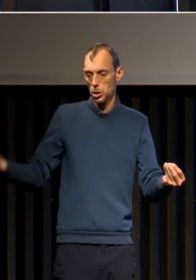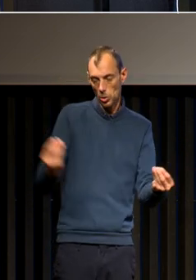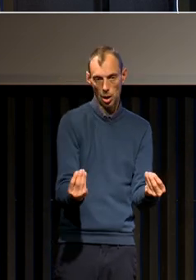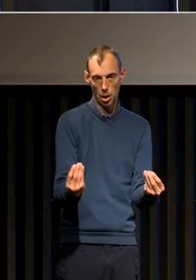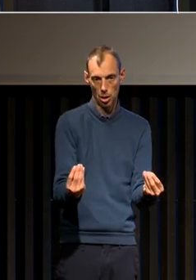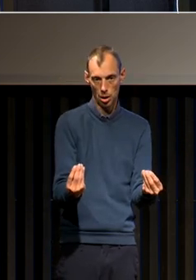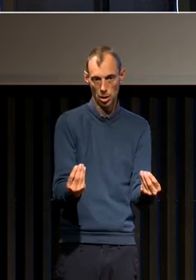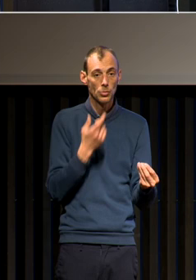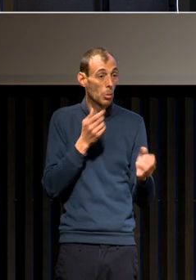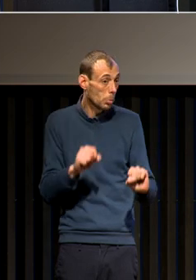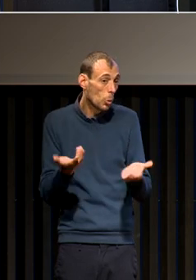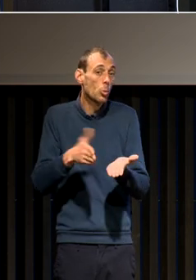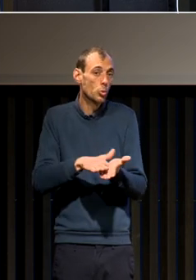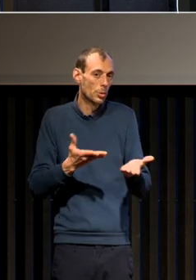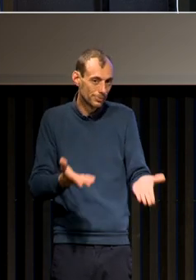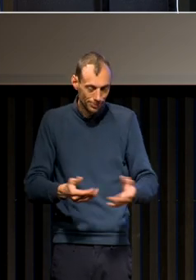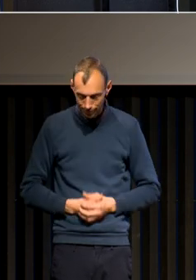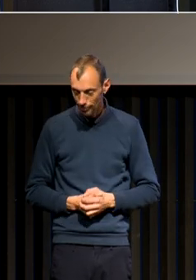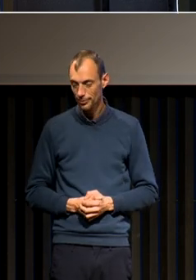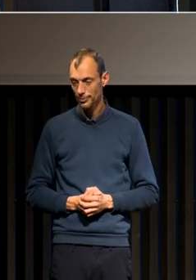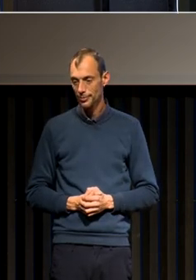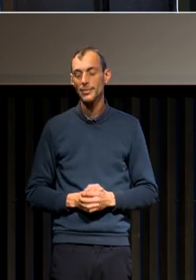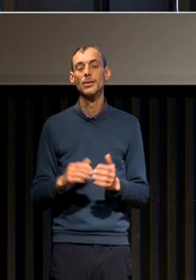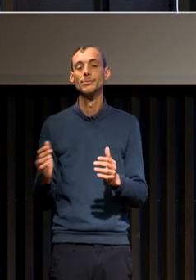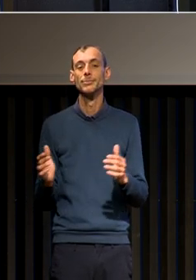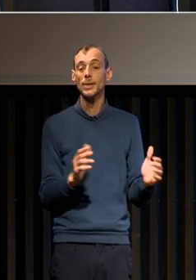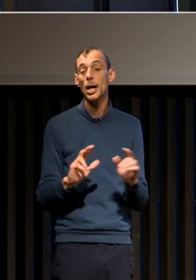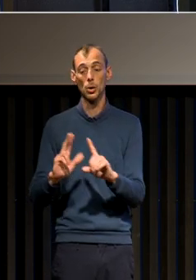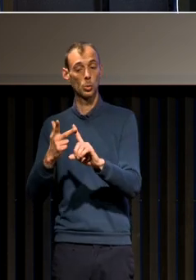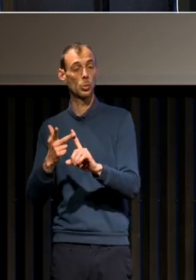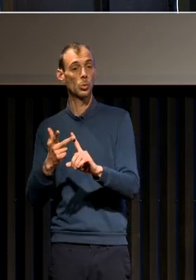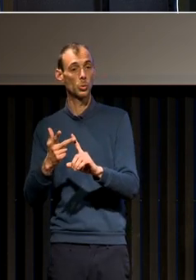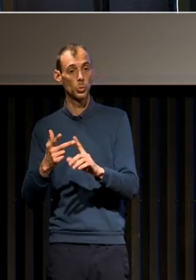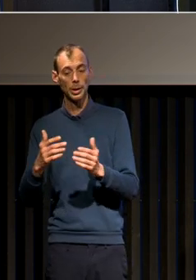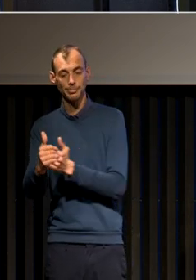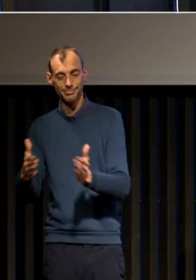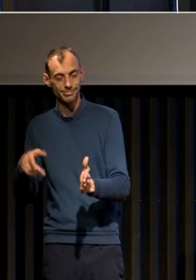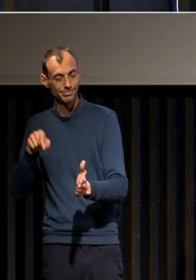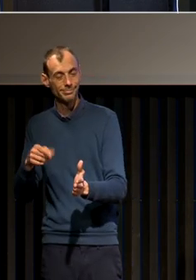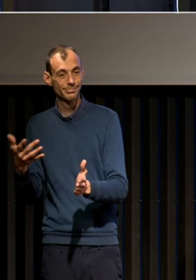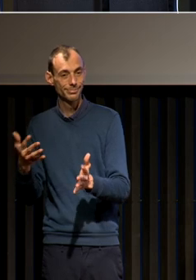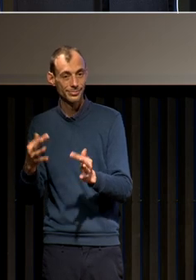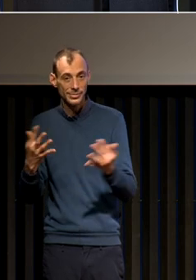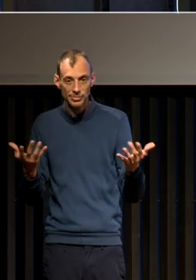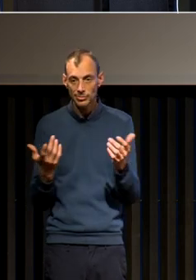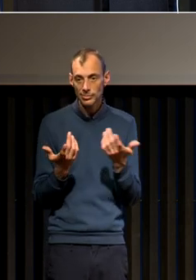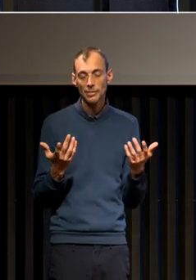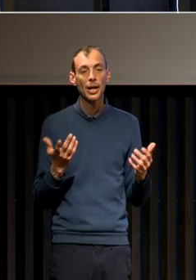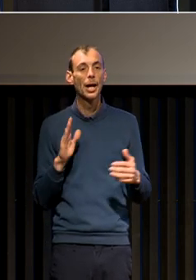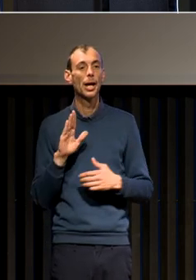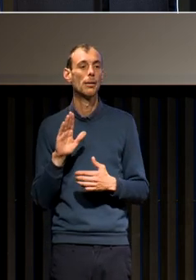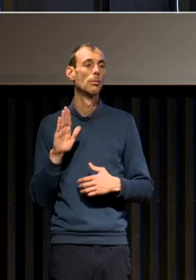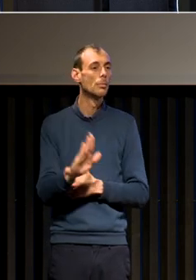Bien, et la troisième partie, la préservation de la fertilité, qui consiste à conserver les gamètes et les tissus, je vous